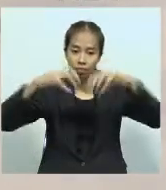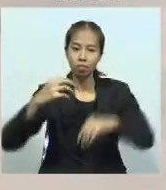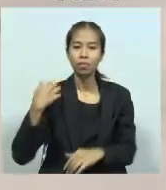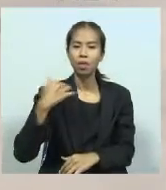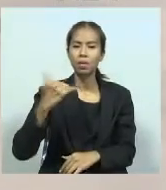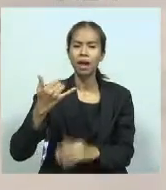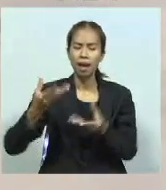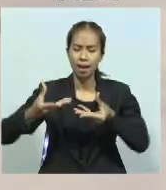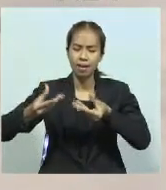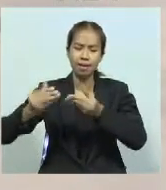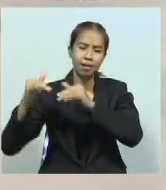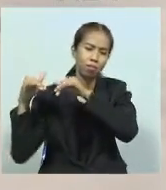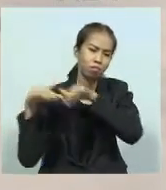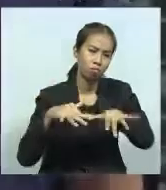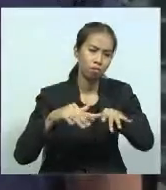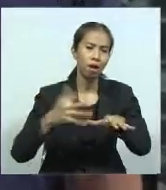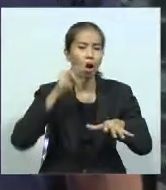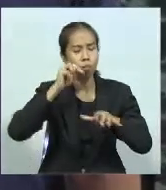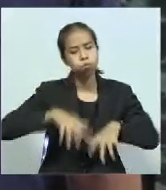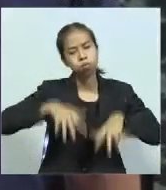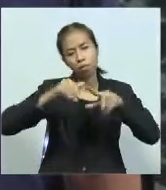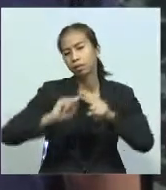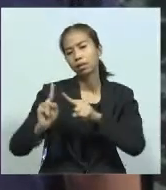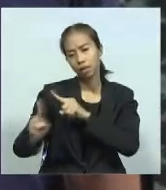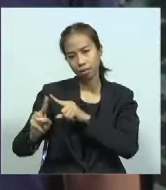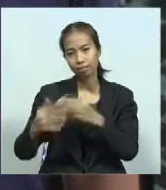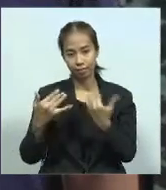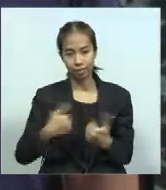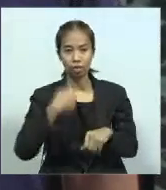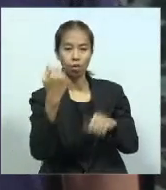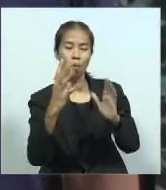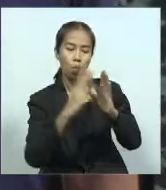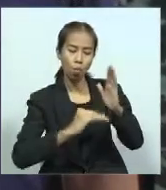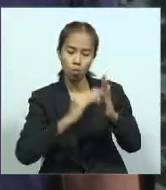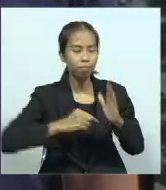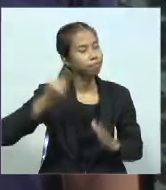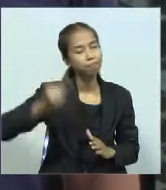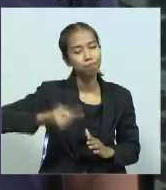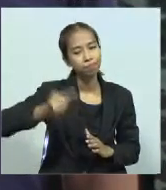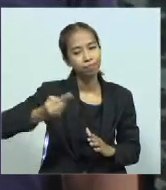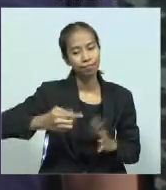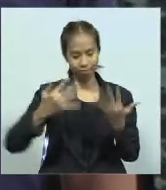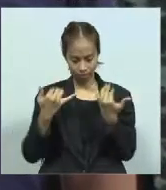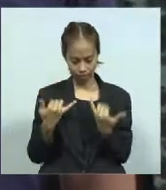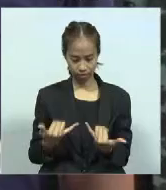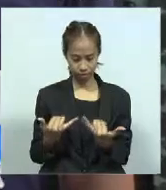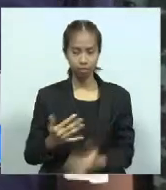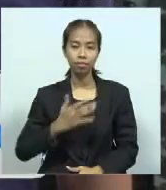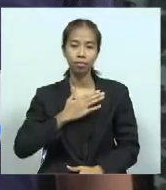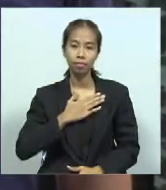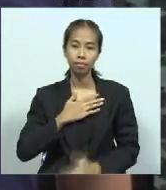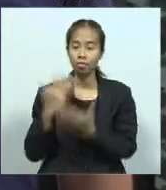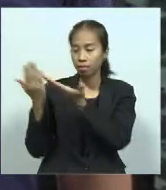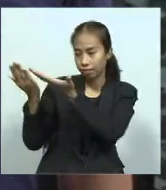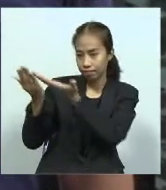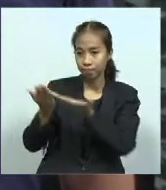ดดินโคลนถล่มหรืออุทกภัย เราก็จะมีการฝึกอบรมอยู่อย่างสม่ำเสมอรวมถึงครั้งนี้นะครับหน่วยก็ได้เชิญในส่ว